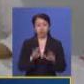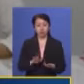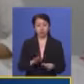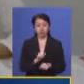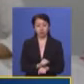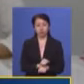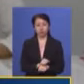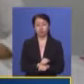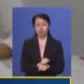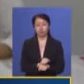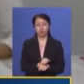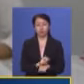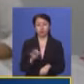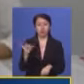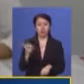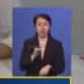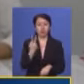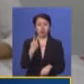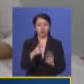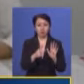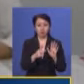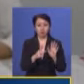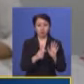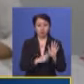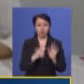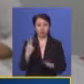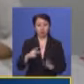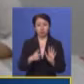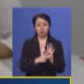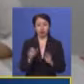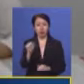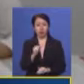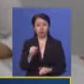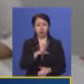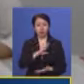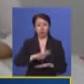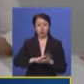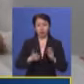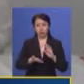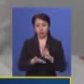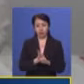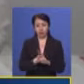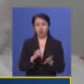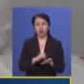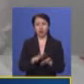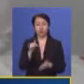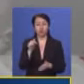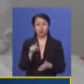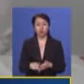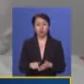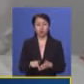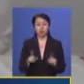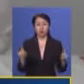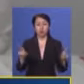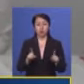содержания. И 27-28 августа были заключены договора, и учитывая здесь вот такой момент, учитывая,